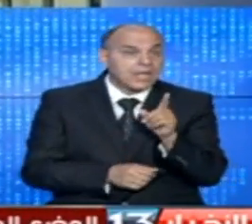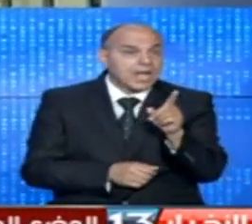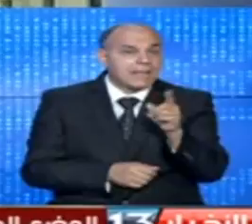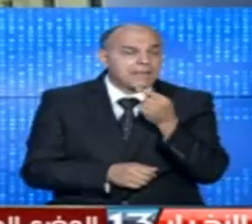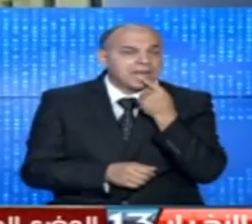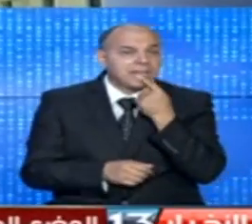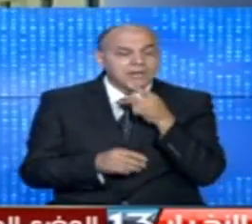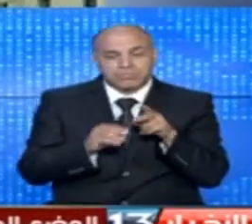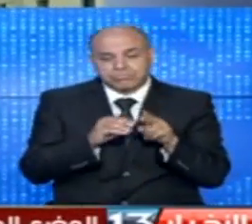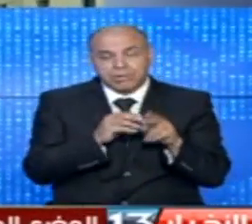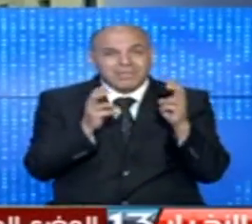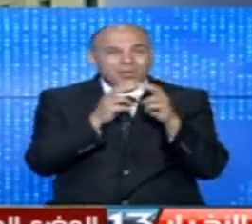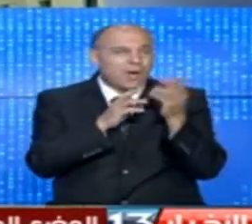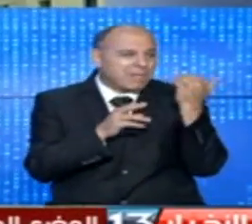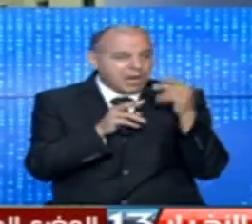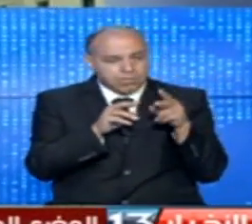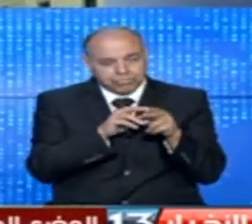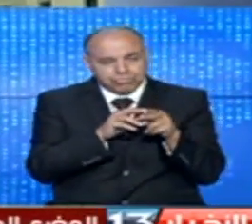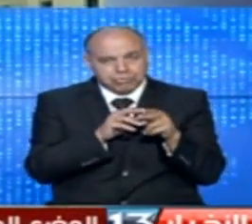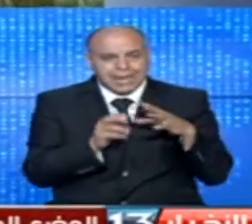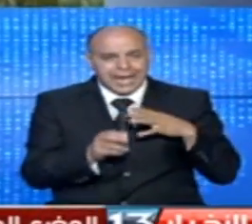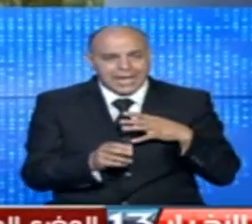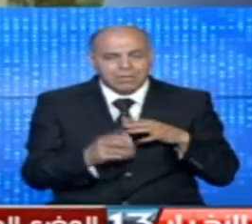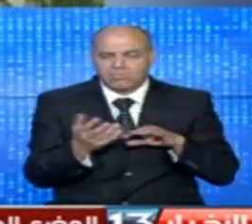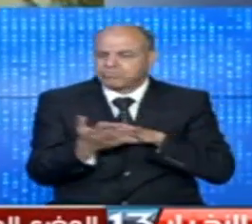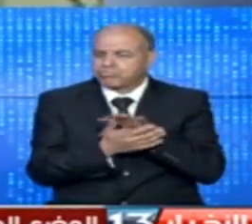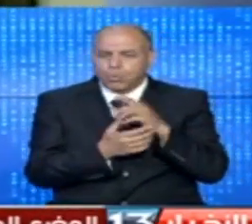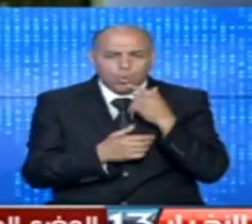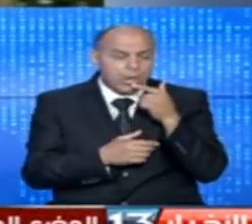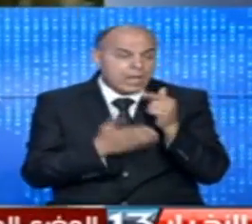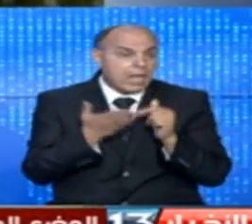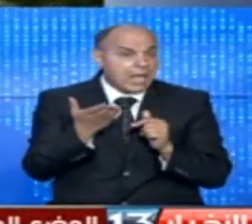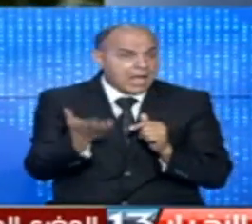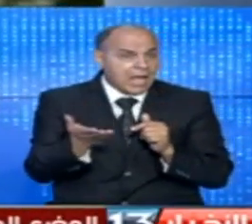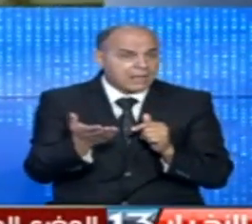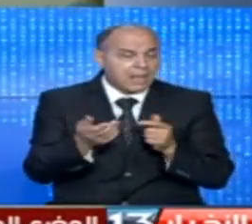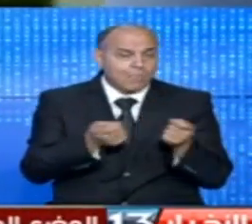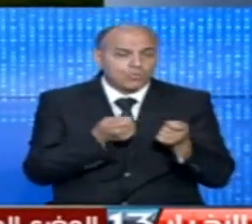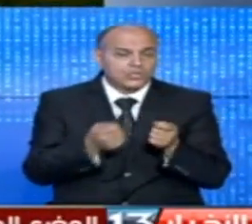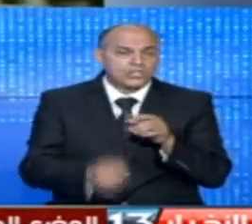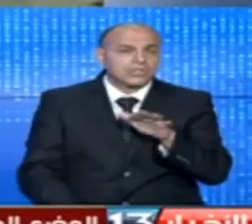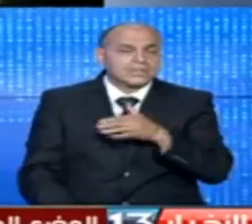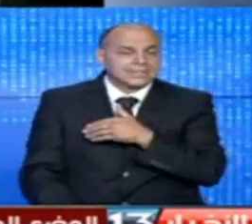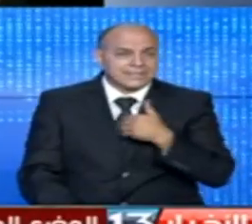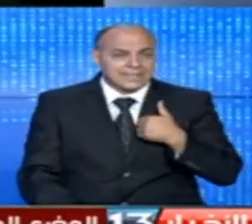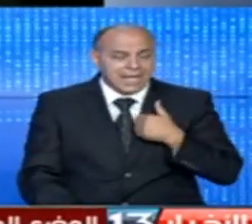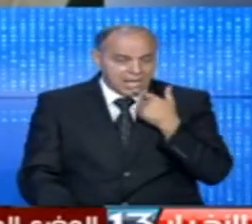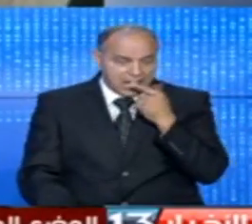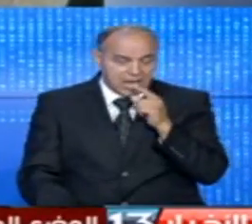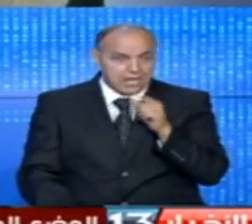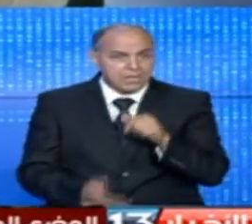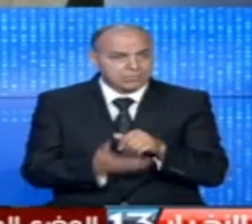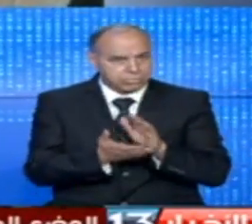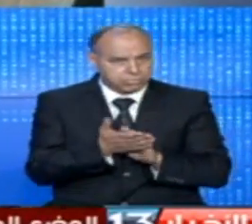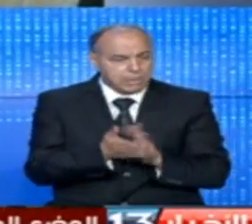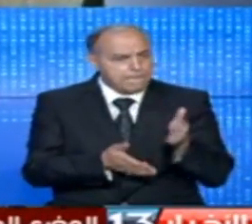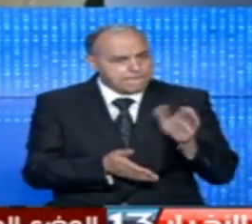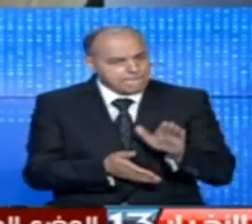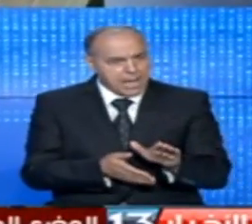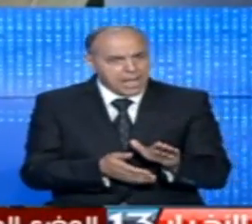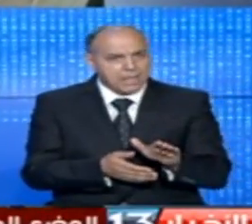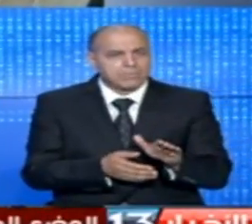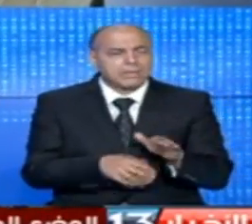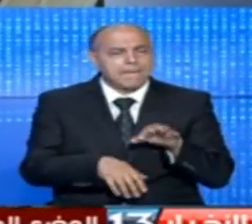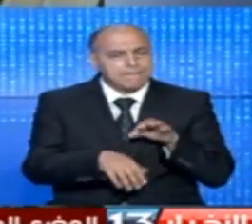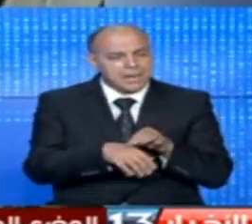مسألة انقطاع التيار الكهربي أمس الأحد والاضطرابات التي رافقها، نفى المدير الجهوي للصحة محمد رويس تسجيل حالات وفاة في